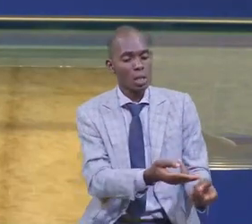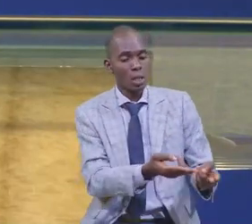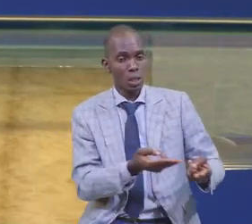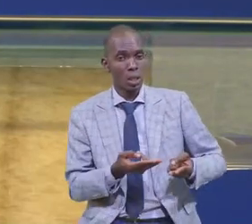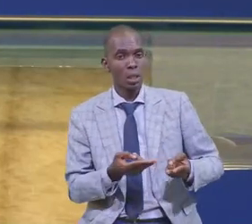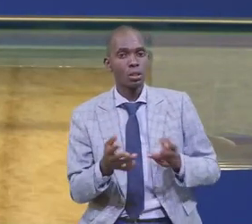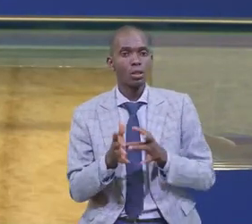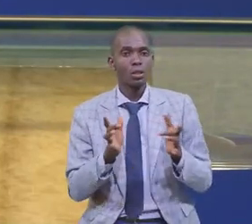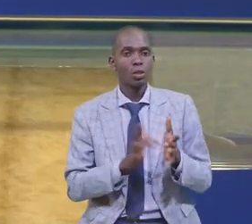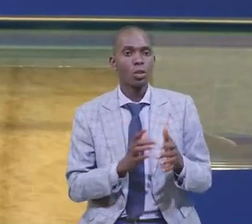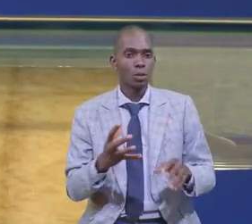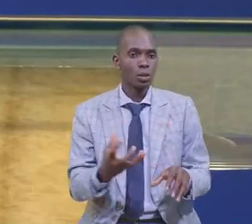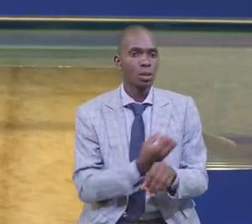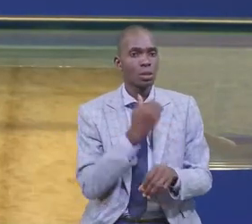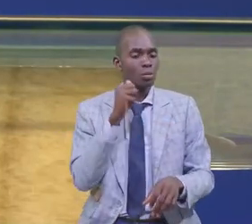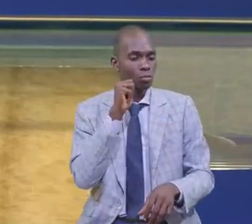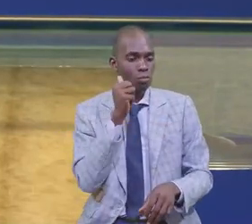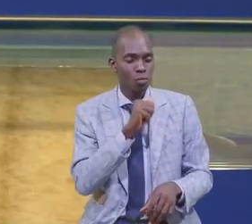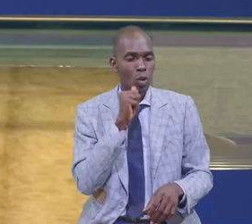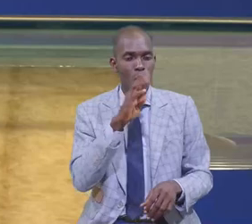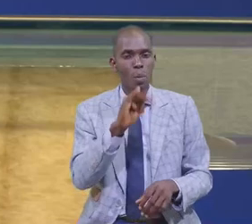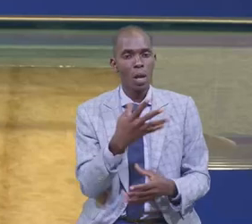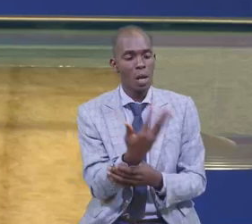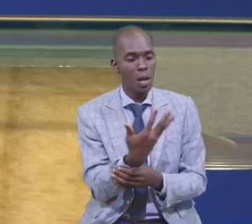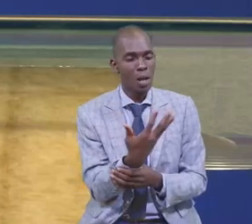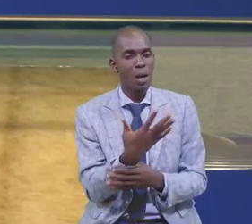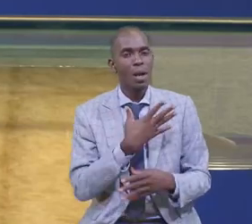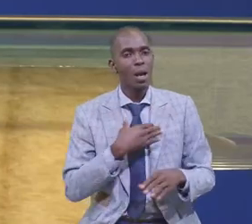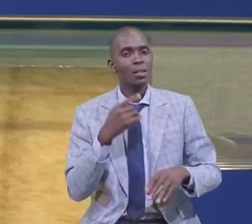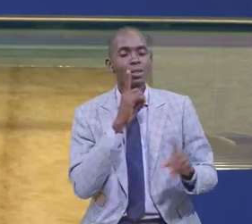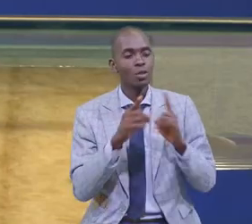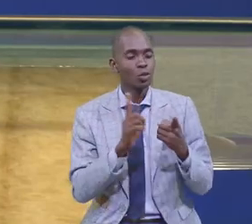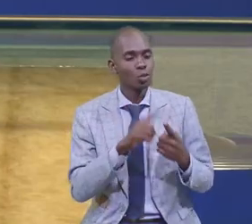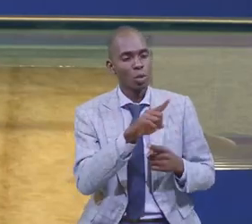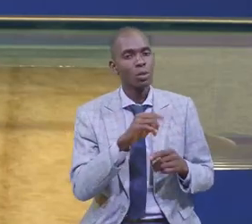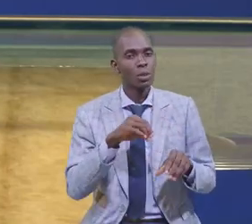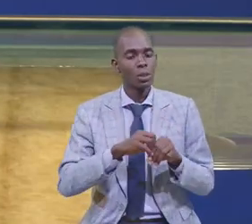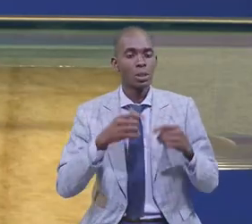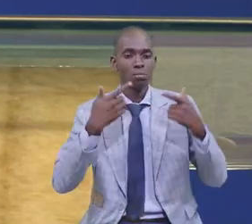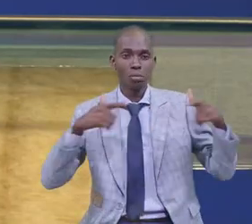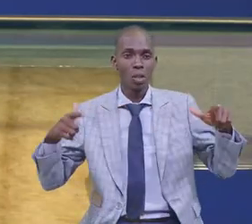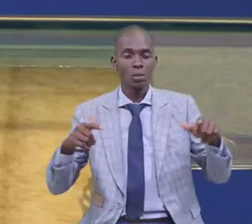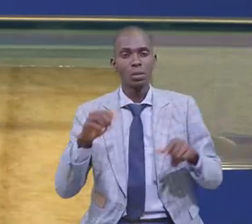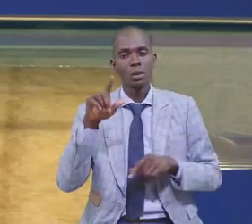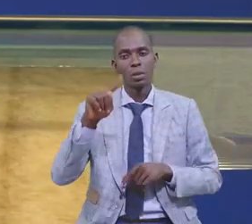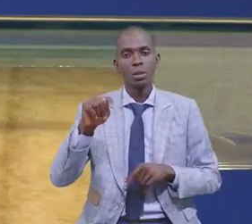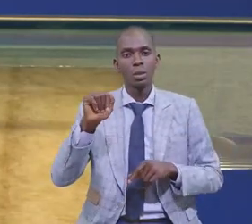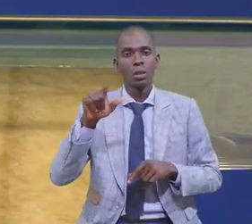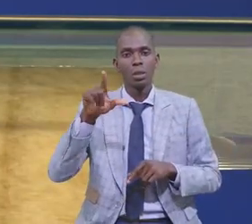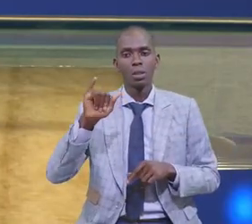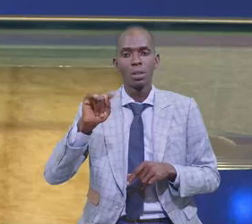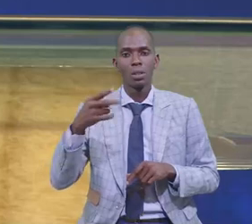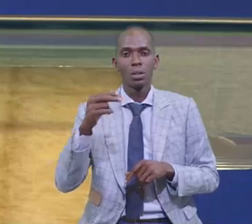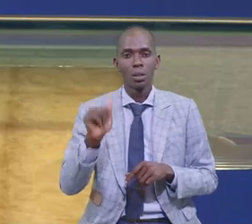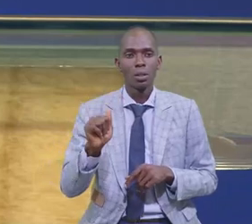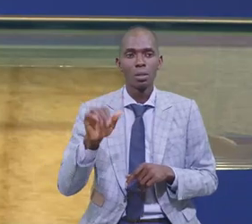et lui dit, Talita Kumi, ça c'est leur langue, ce